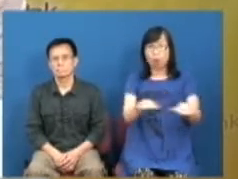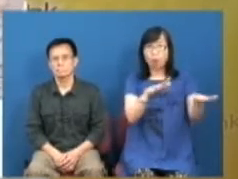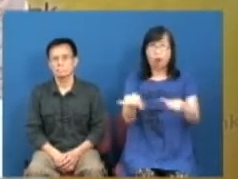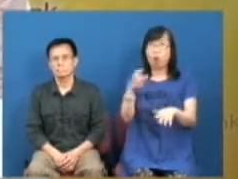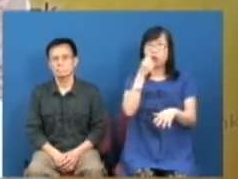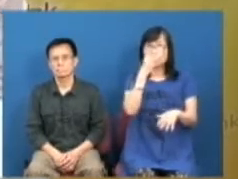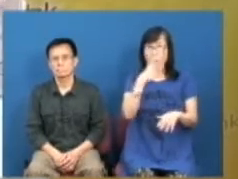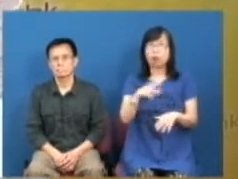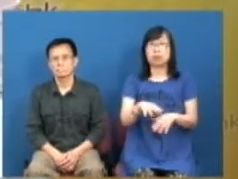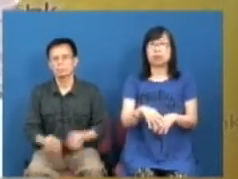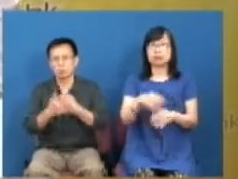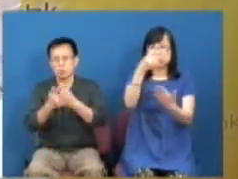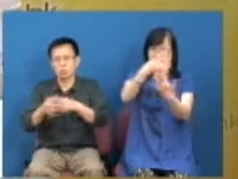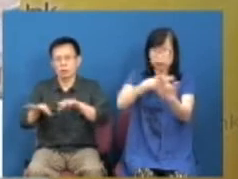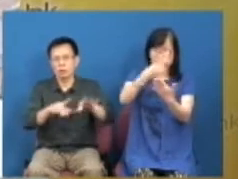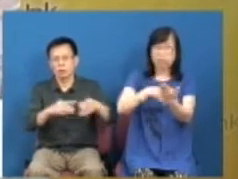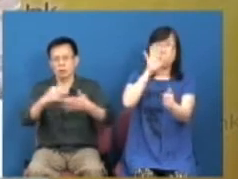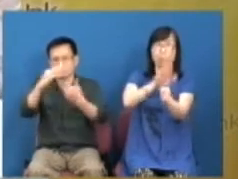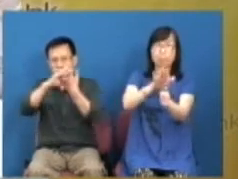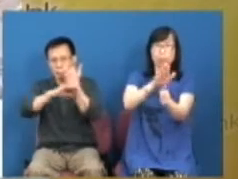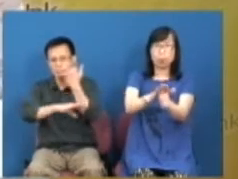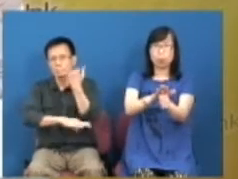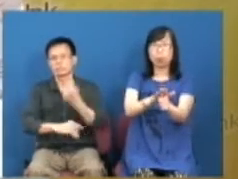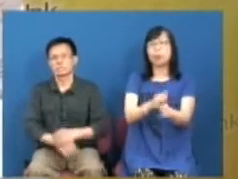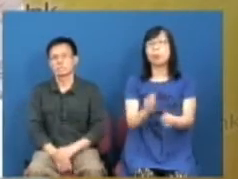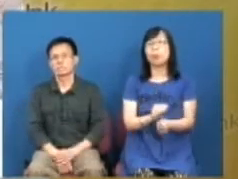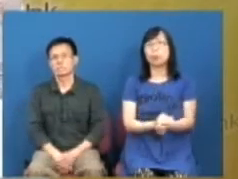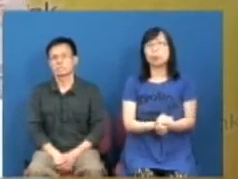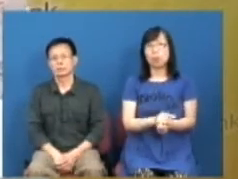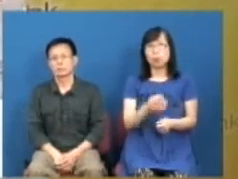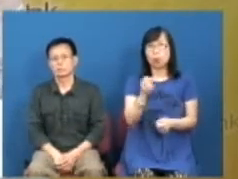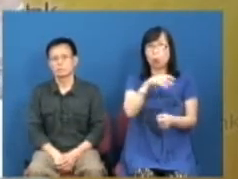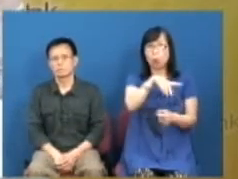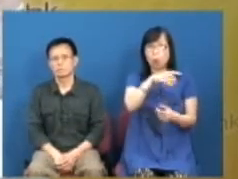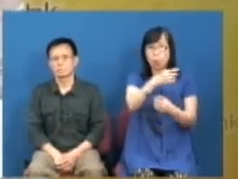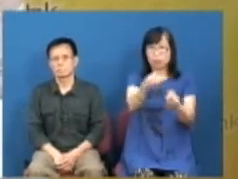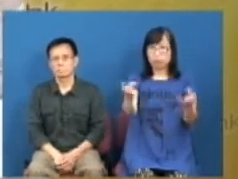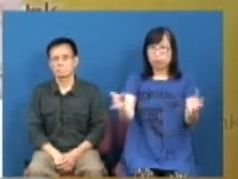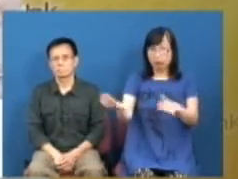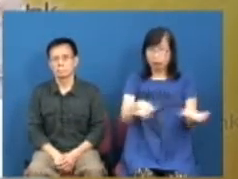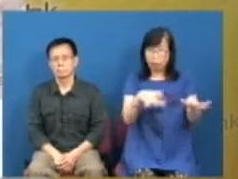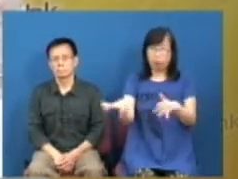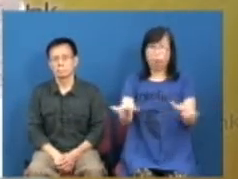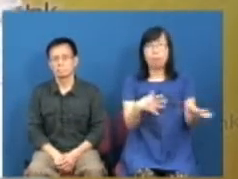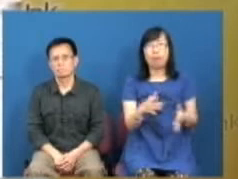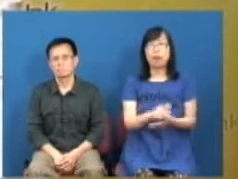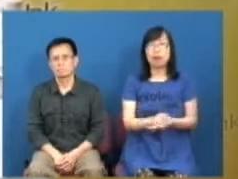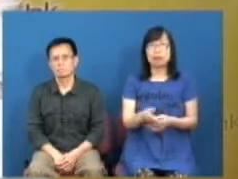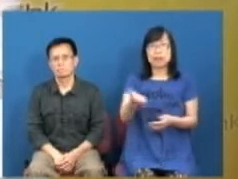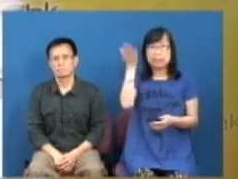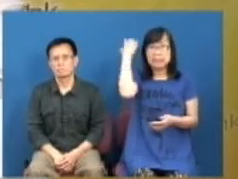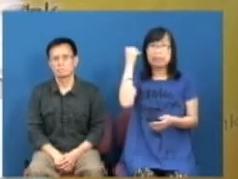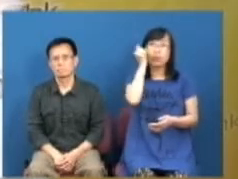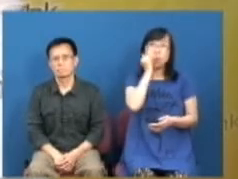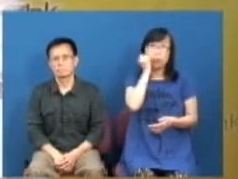港條例， 保護海港條例去保護翻呢、這個即係維多利亞港啦。咁我相信上一輩嘅老人家以至今